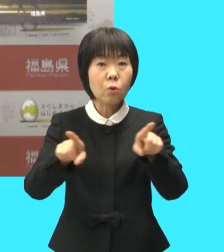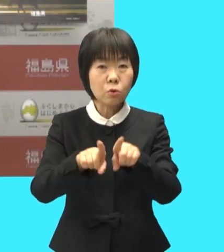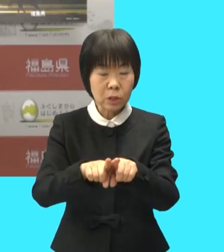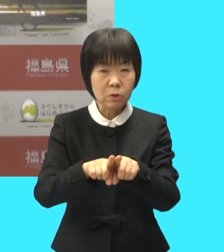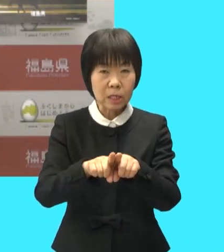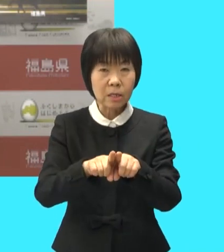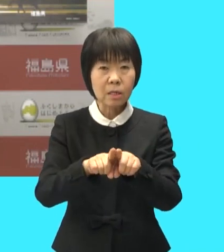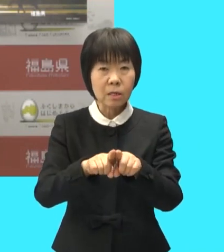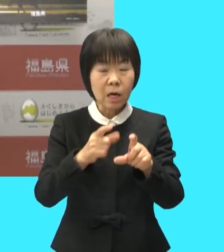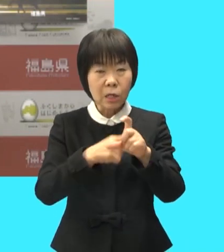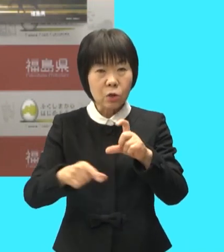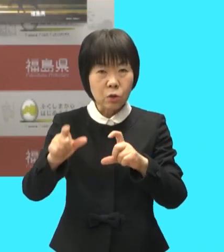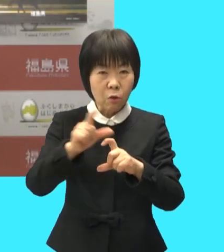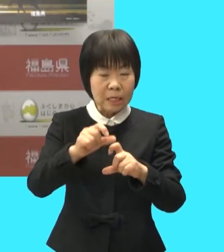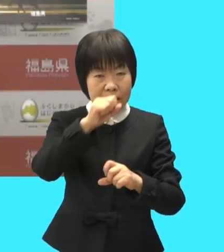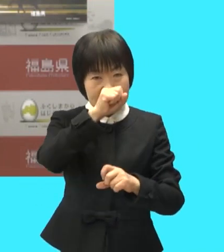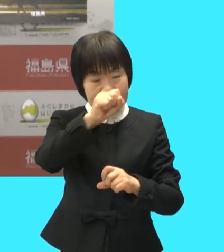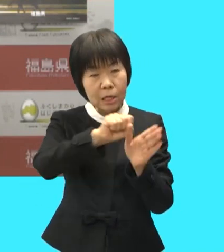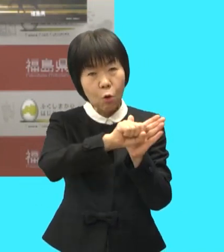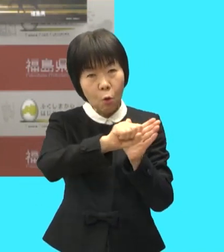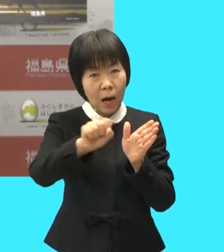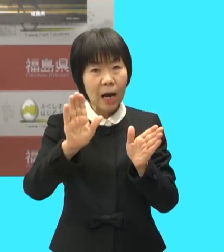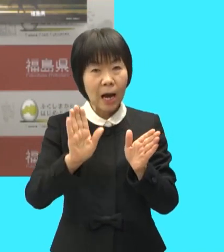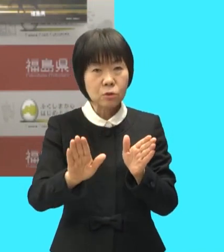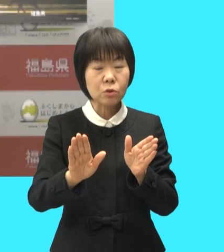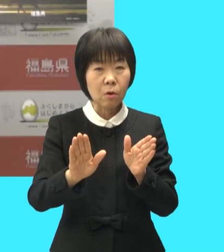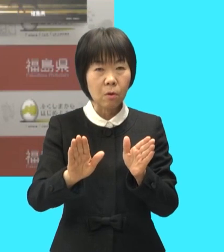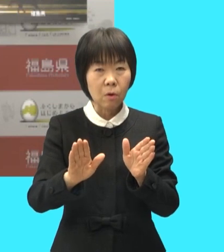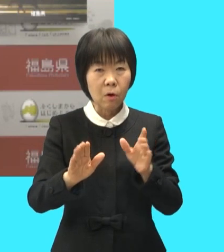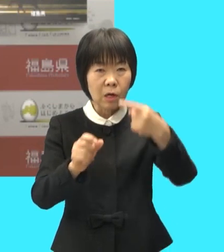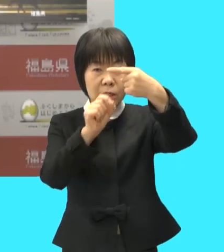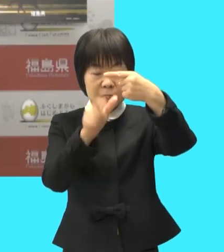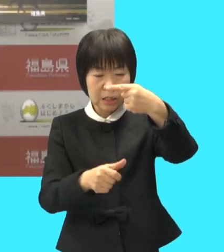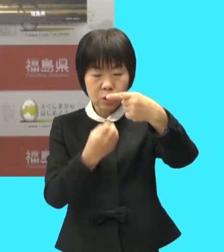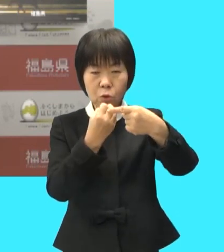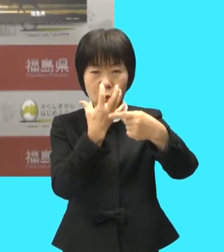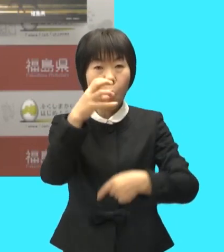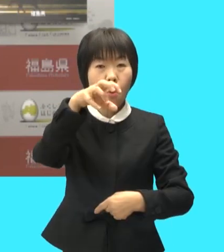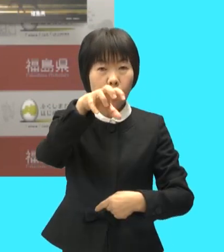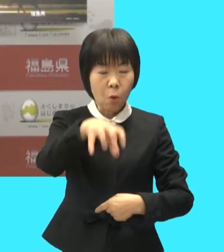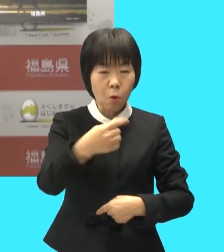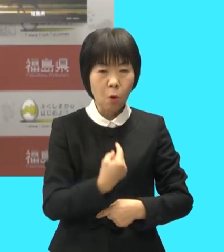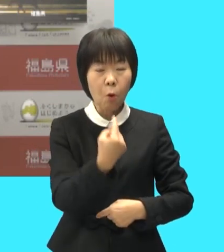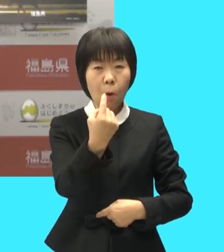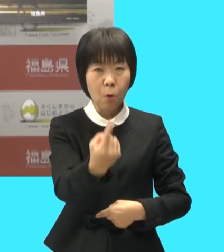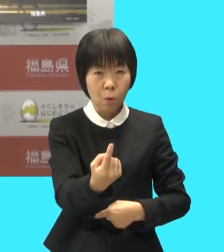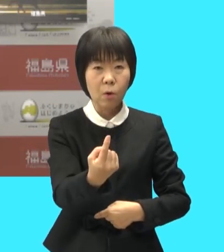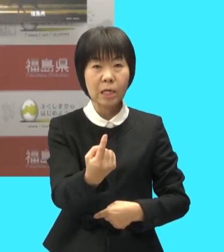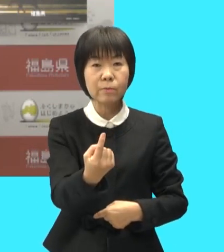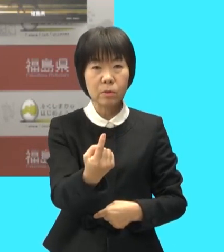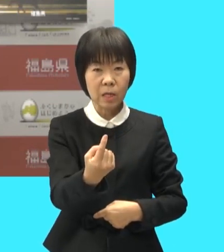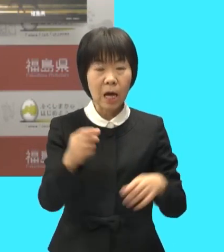、より大きな効果を得られるよう、今月の香港訪問をはじめと